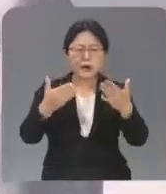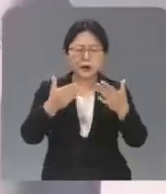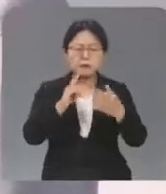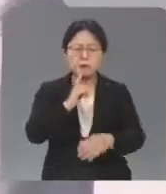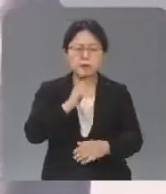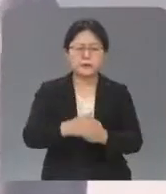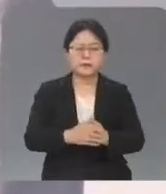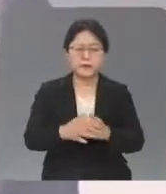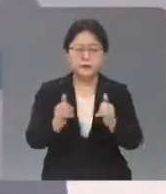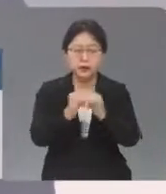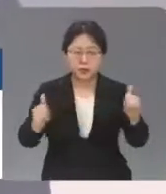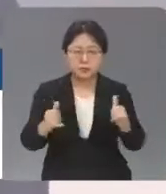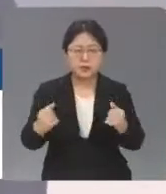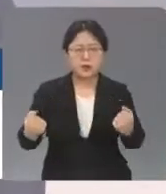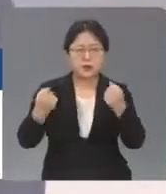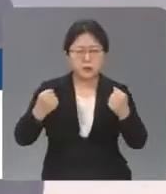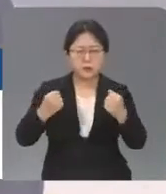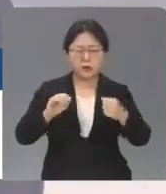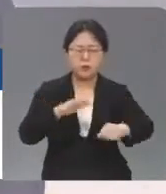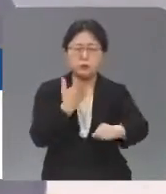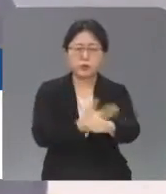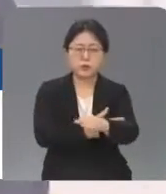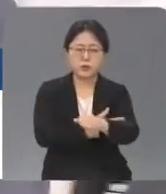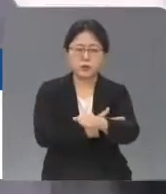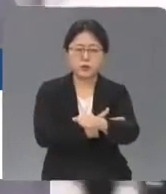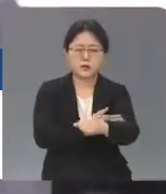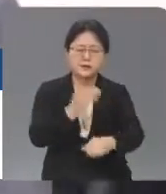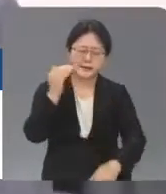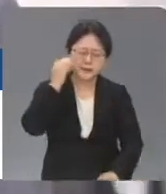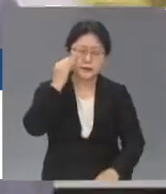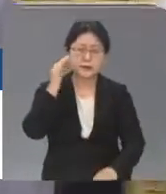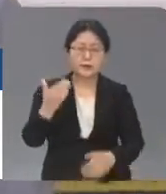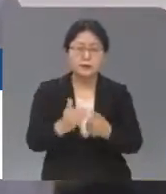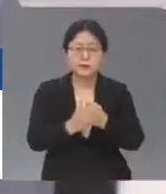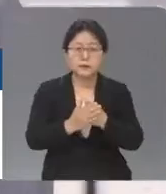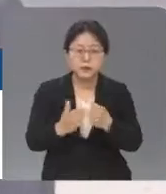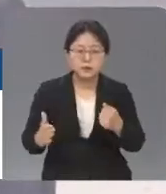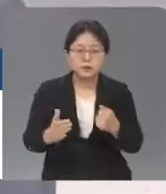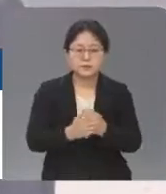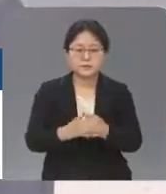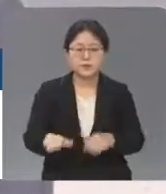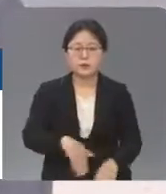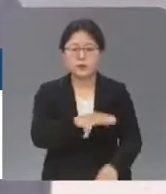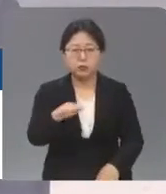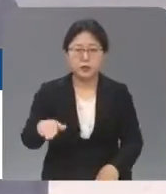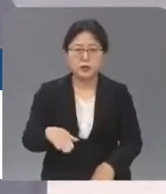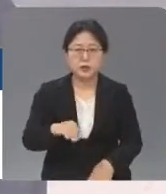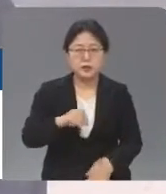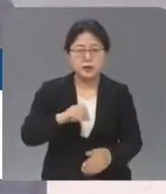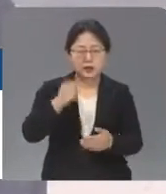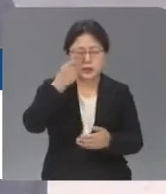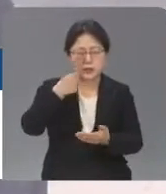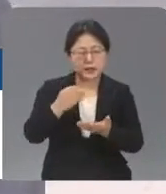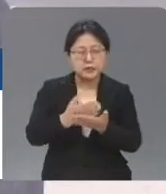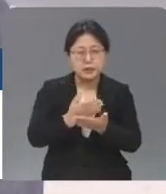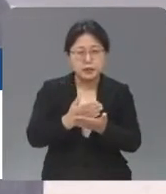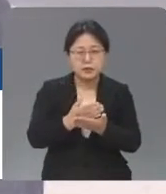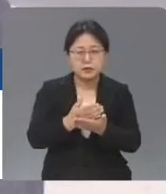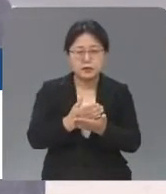나섰습니다. 최근 나주시가 적재된 고용연료에서 침출수가 나온다는 의혹을 제기하자 고용연료가 기준대로